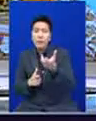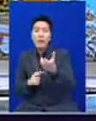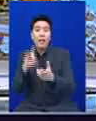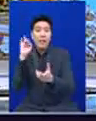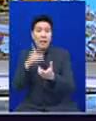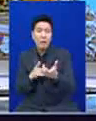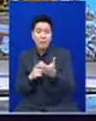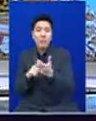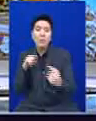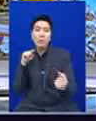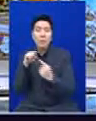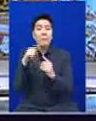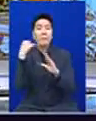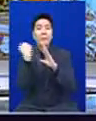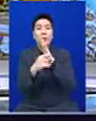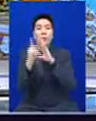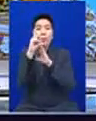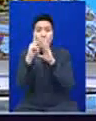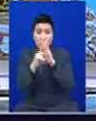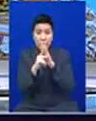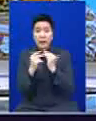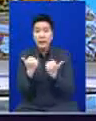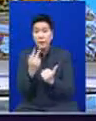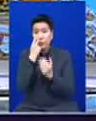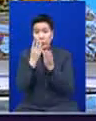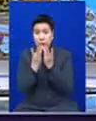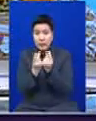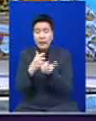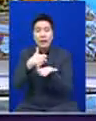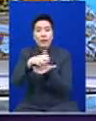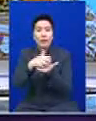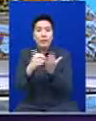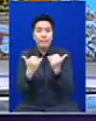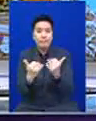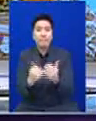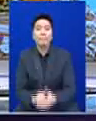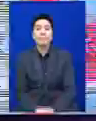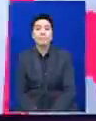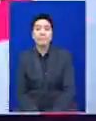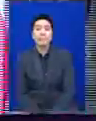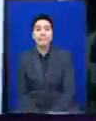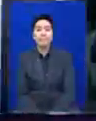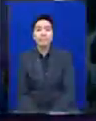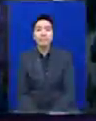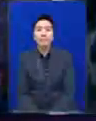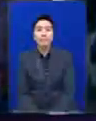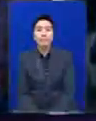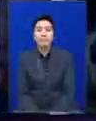งดันสูงยังถือว่าผิดกฎหมายด้วยเราไปติดตามรายละเอียดจากรายงานกันค่ะ